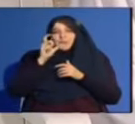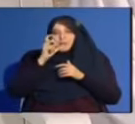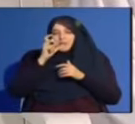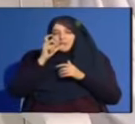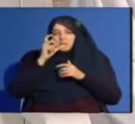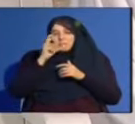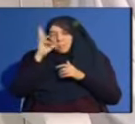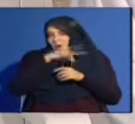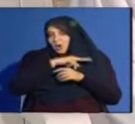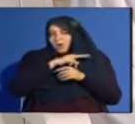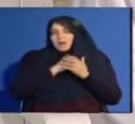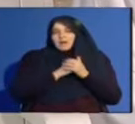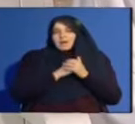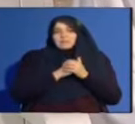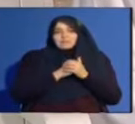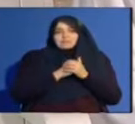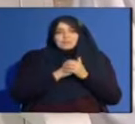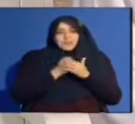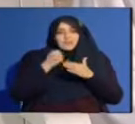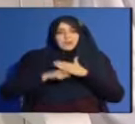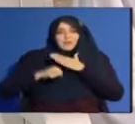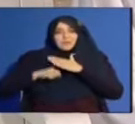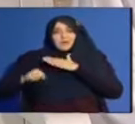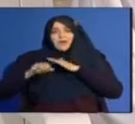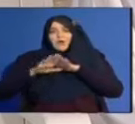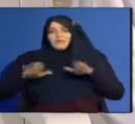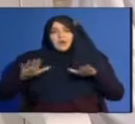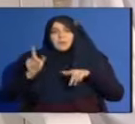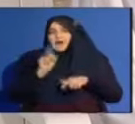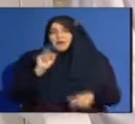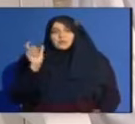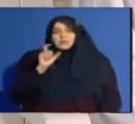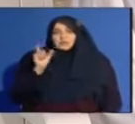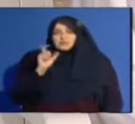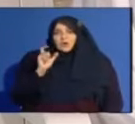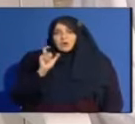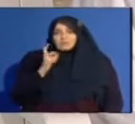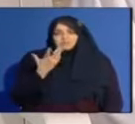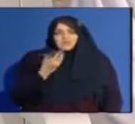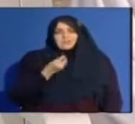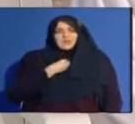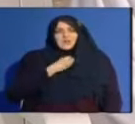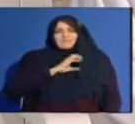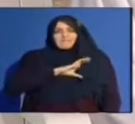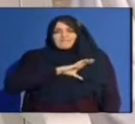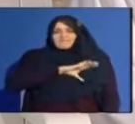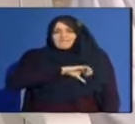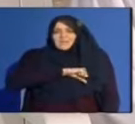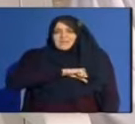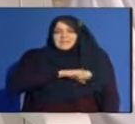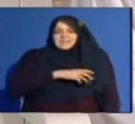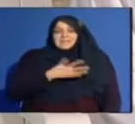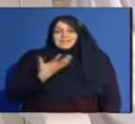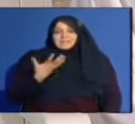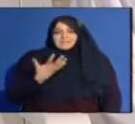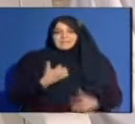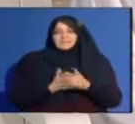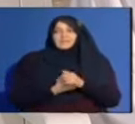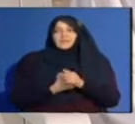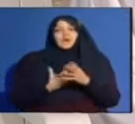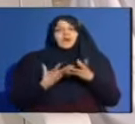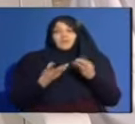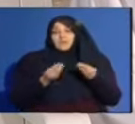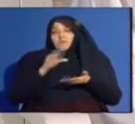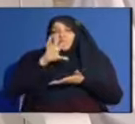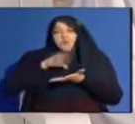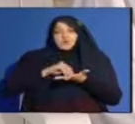أولادا ليسوا مسلمين. هذا أمر محزن للغاية جدا. وقد استقبلنا العديد